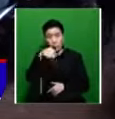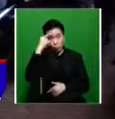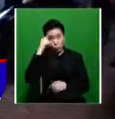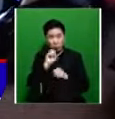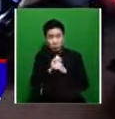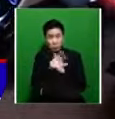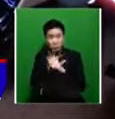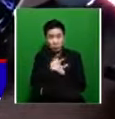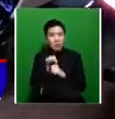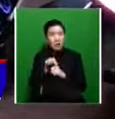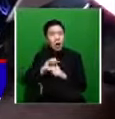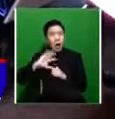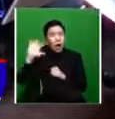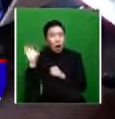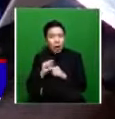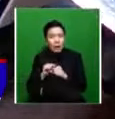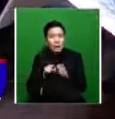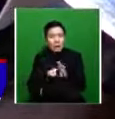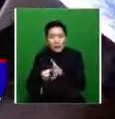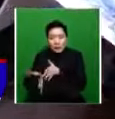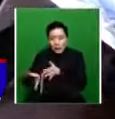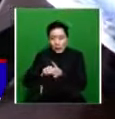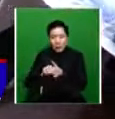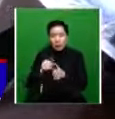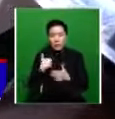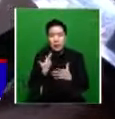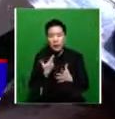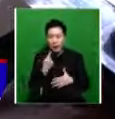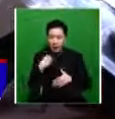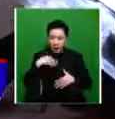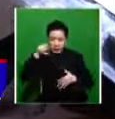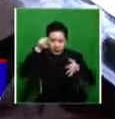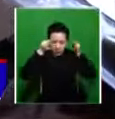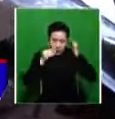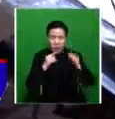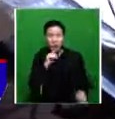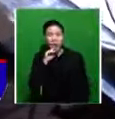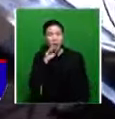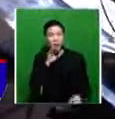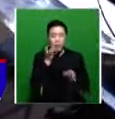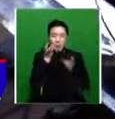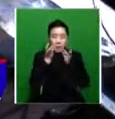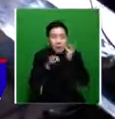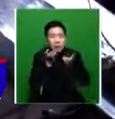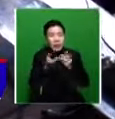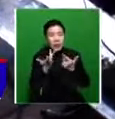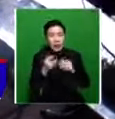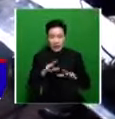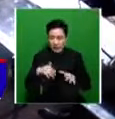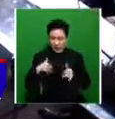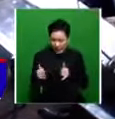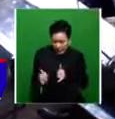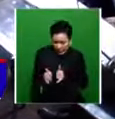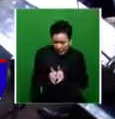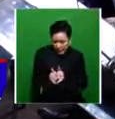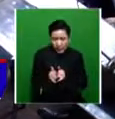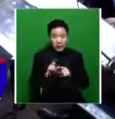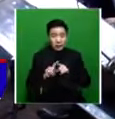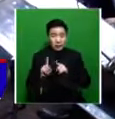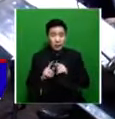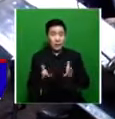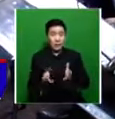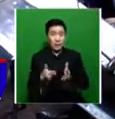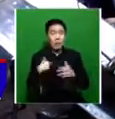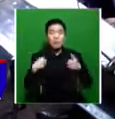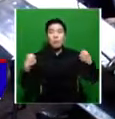ราบอยู่แล้วว่าการติดได้มาจากสารคัดหลั่งจากละอองฝอยนะครับจากการสัมผัสใกล้ชิดนะครับอย่าง